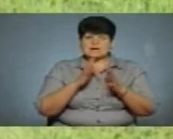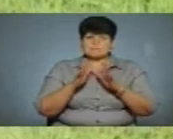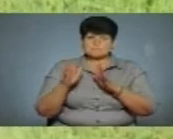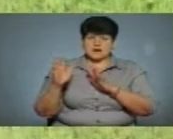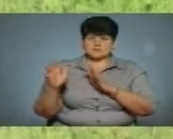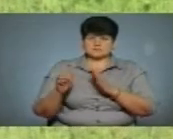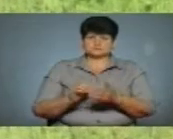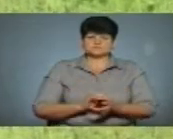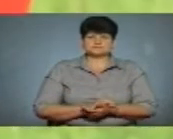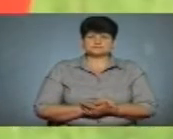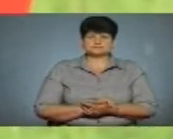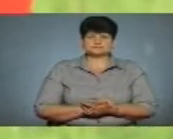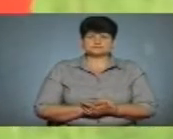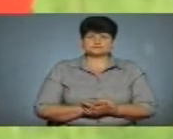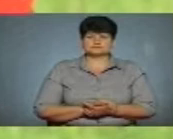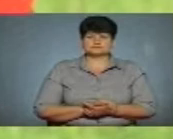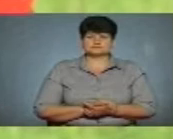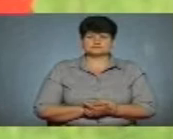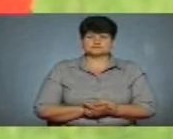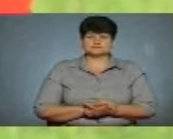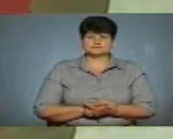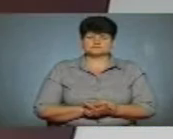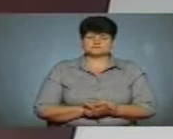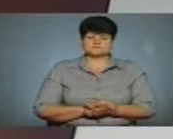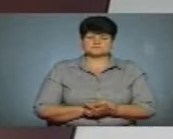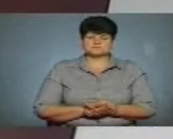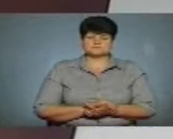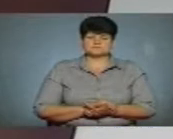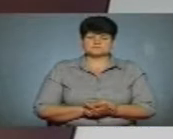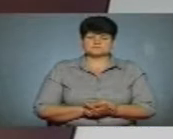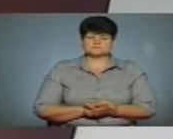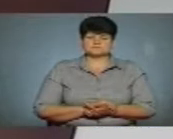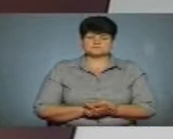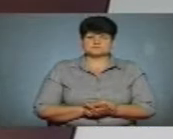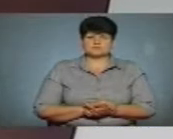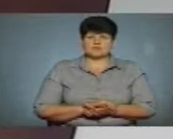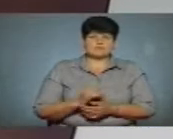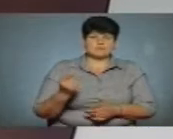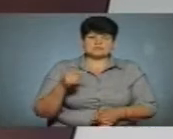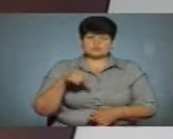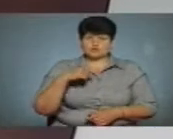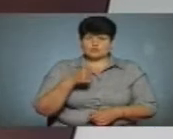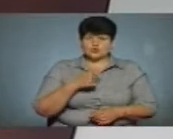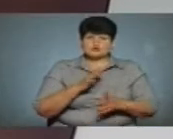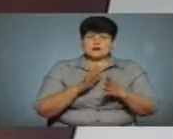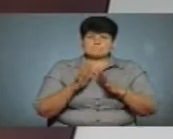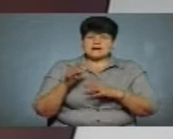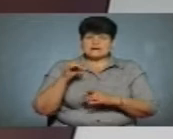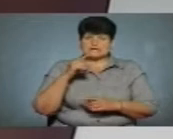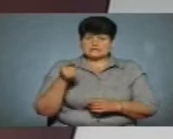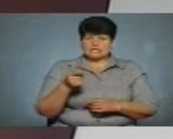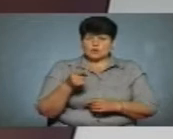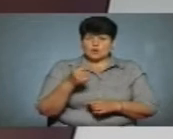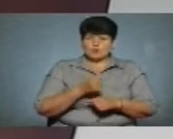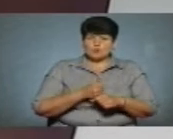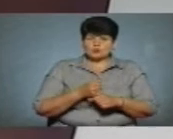Анжела Шова, Василь Панчук. Новини на Суспільному. Тернопіль. Вперше цього року парки Тернополя